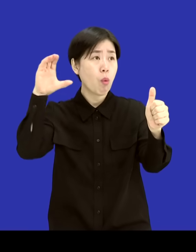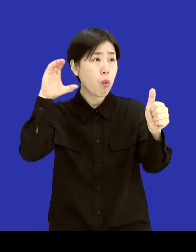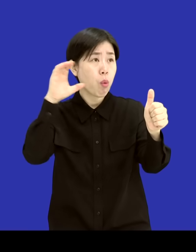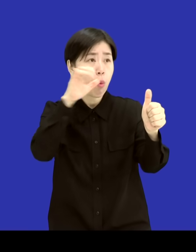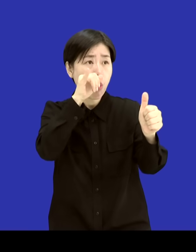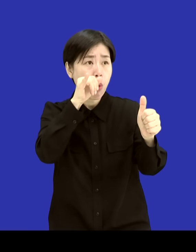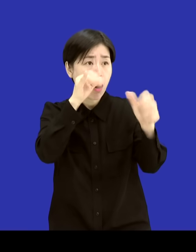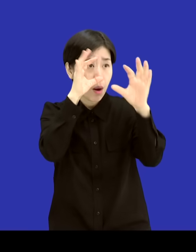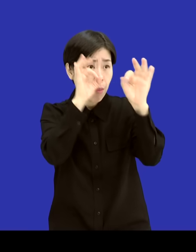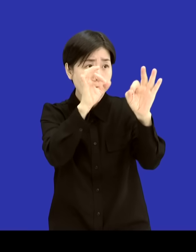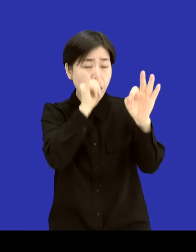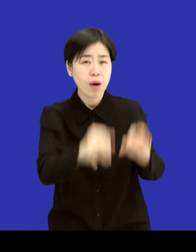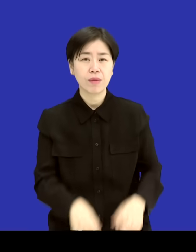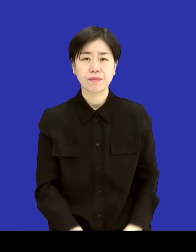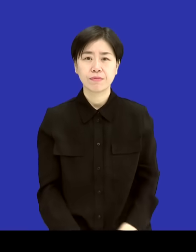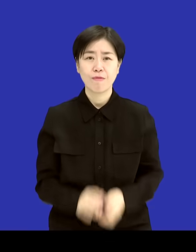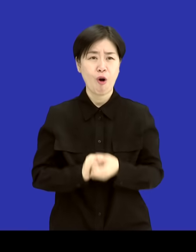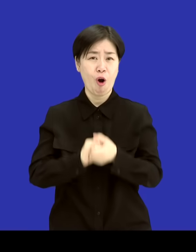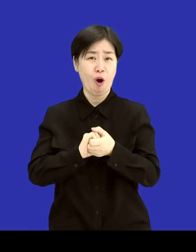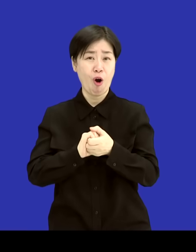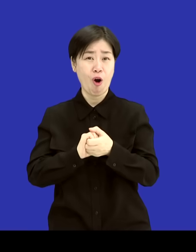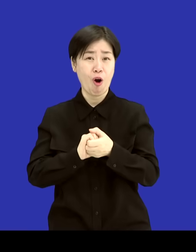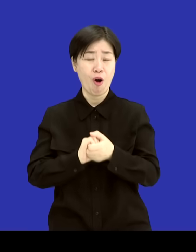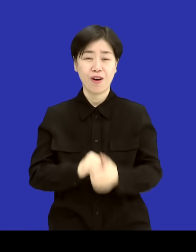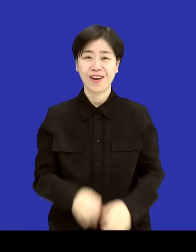예, 노래 예, 있잖아요. 빈체로. 네. 맞아요.